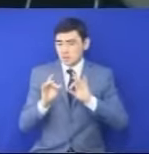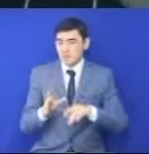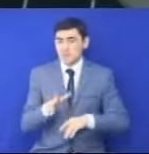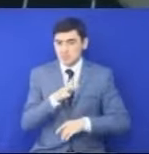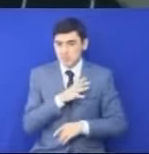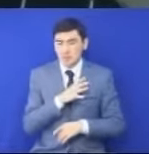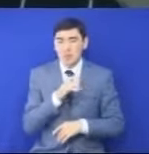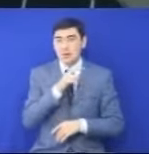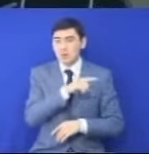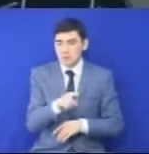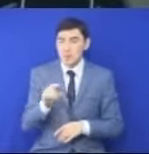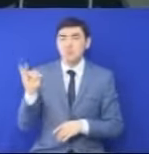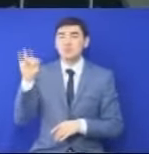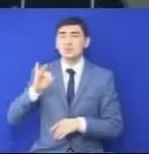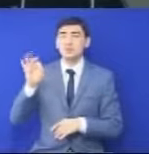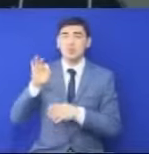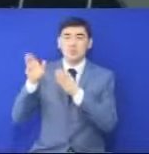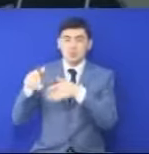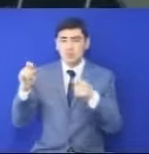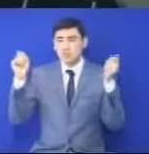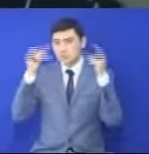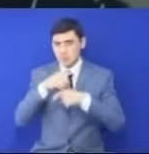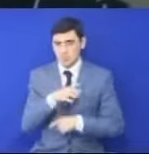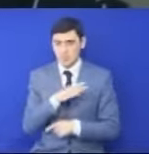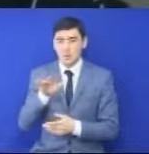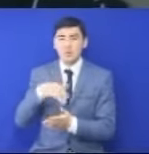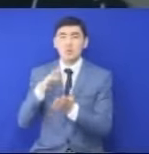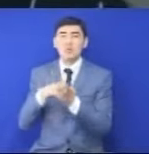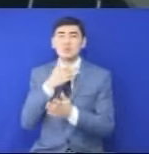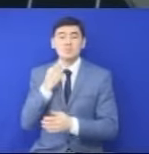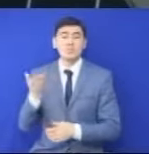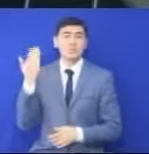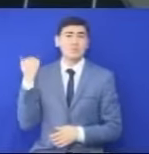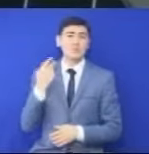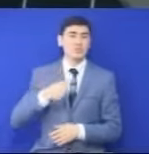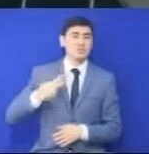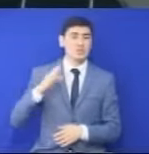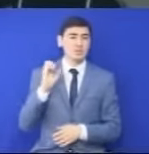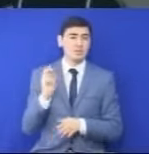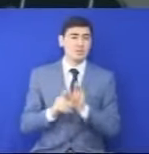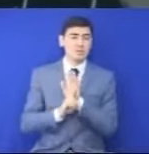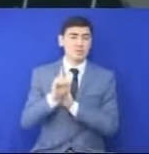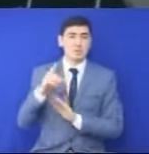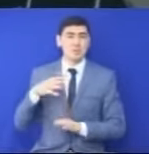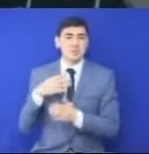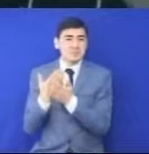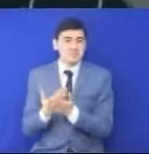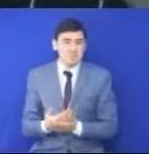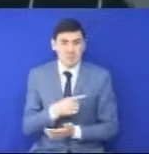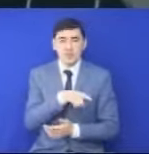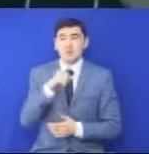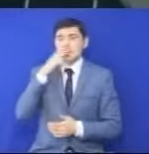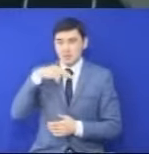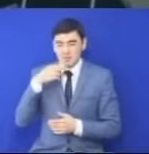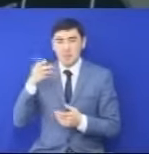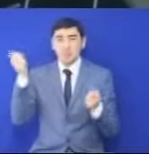посмотрели исторический фильм, они посмотрели, что такое наш город был в начале 20 века. И не просто вот